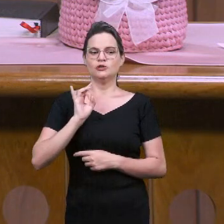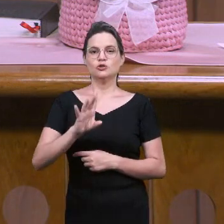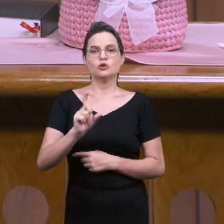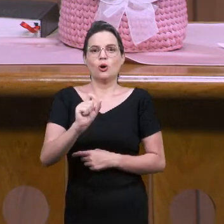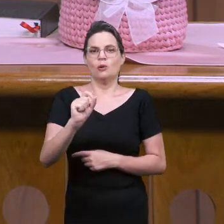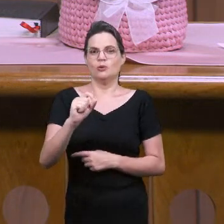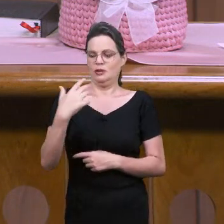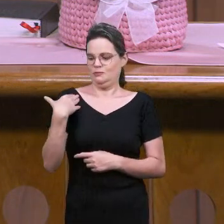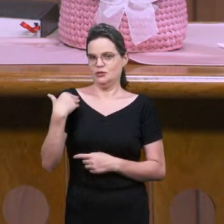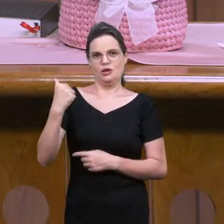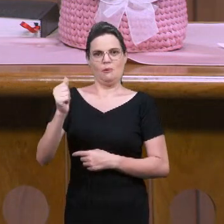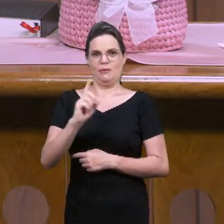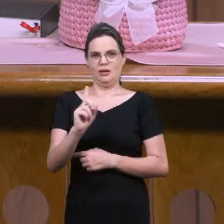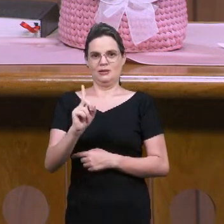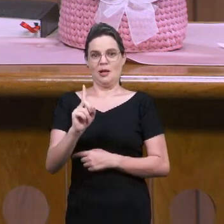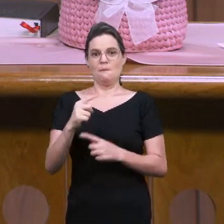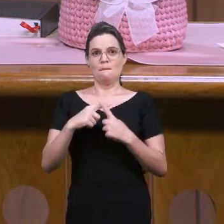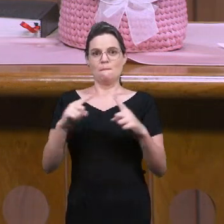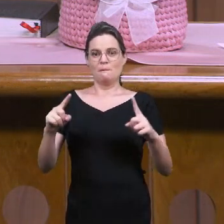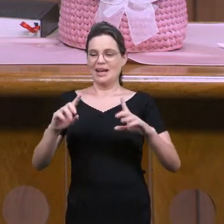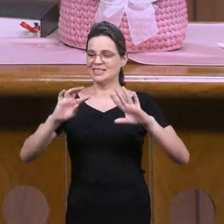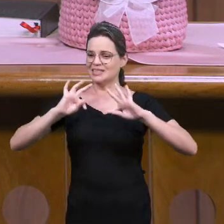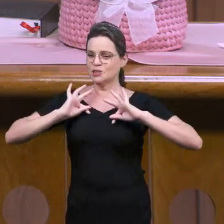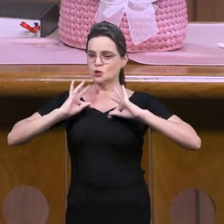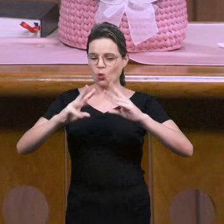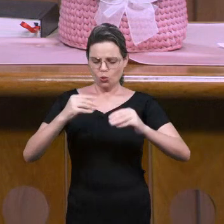de l'Église,